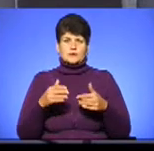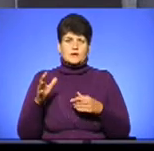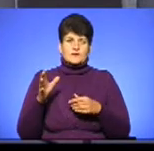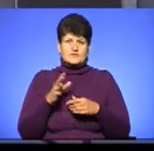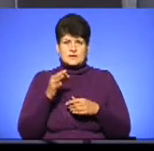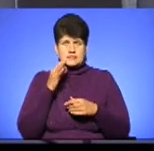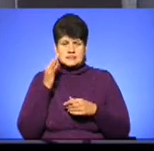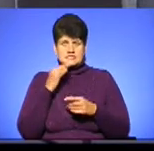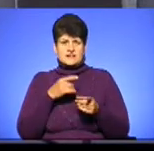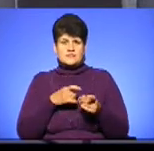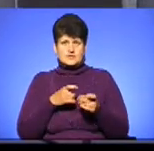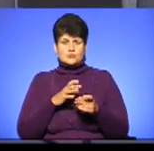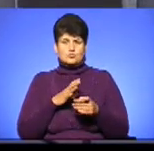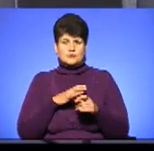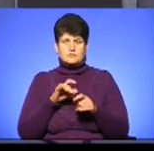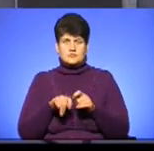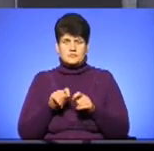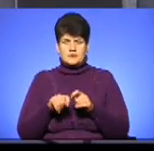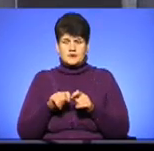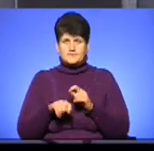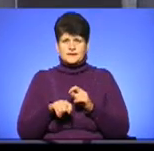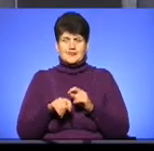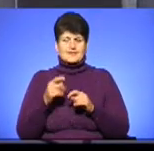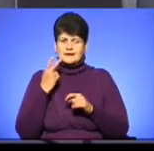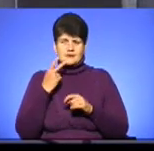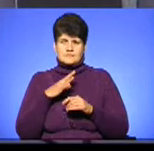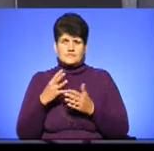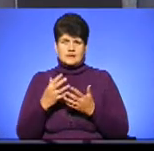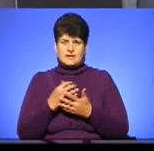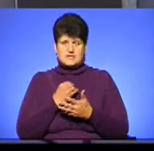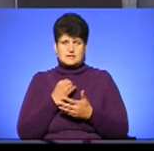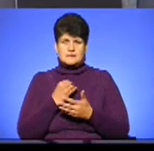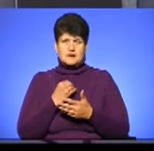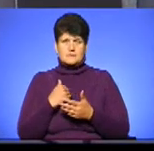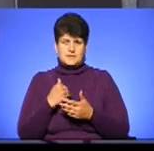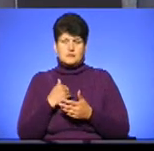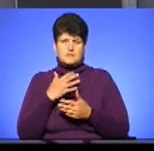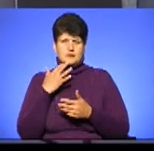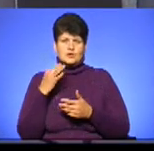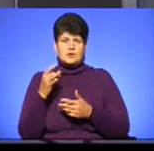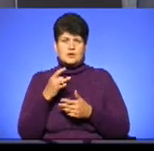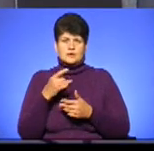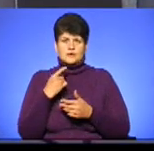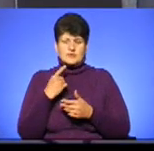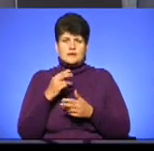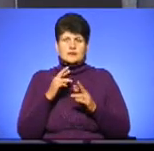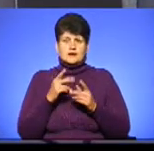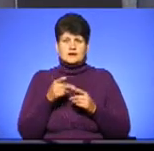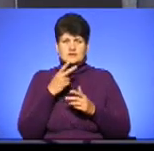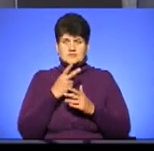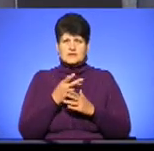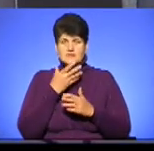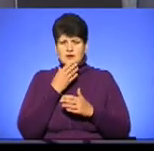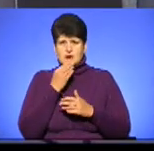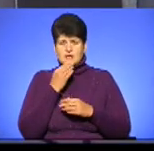які відстрілюються в області, щоб були досліджені. Звичайно, не все це вдається реалізувати. Але мені неодноразово казали, ну як це так, дивись, яка вона гарна, яка вона